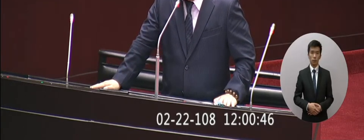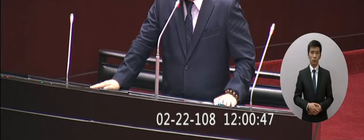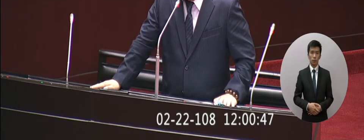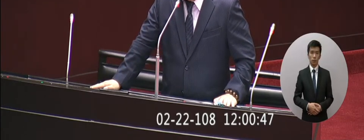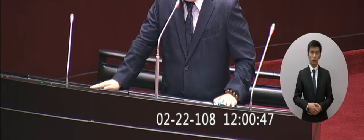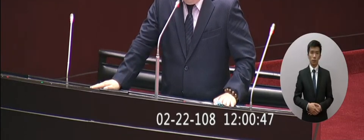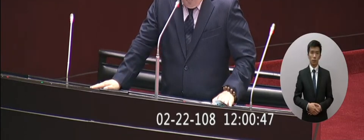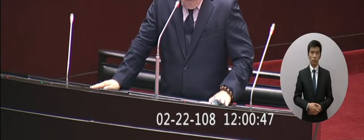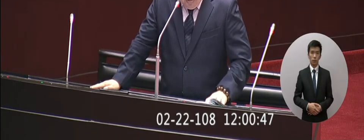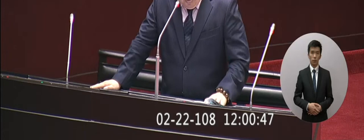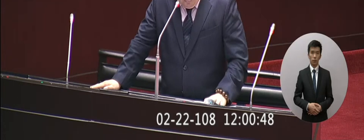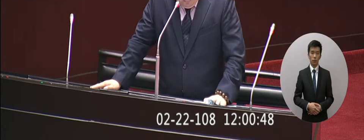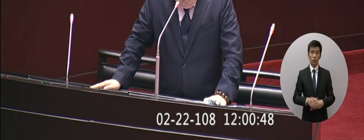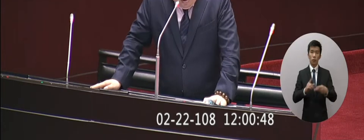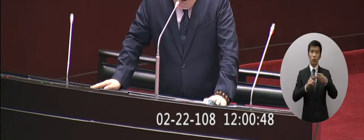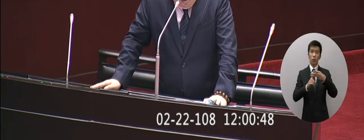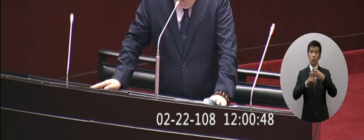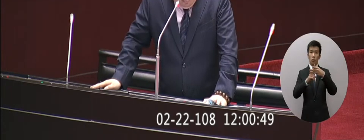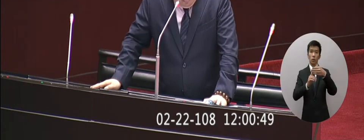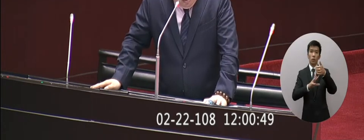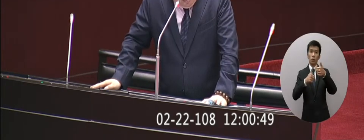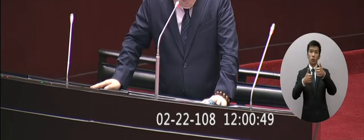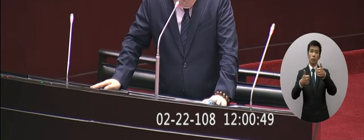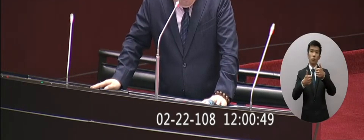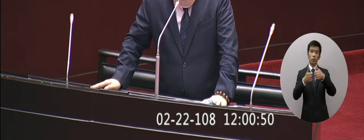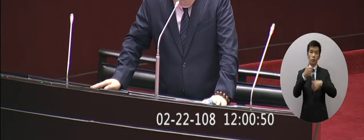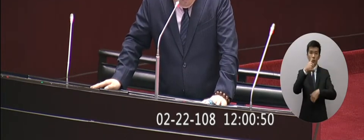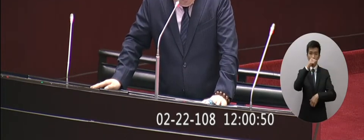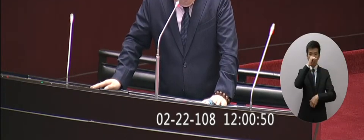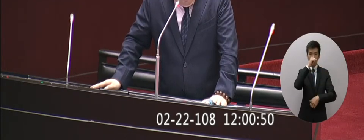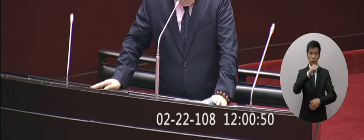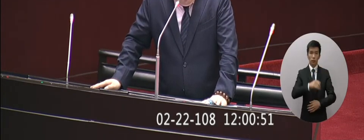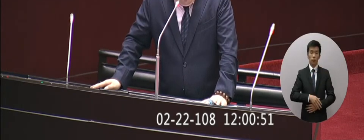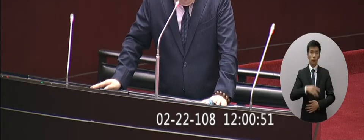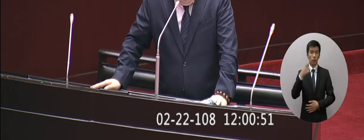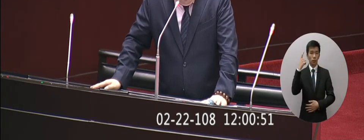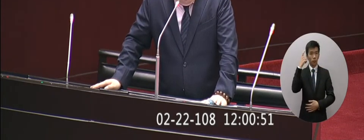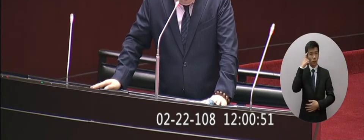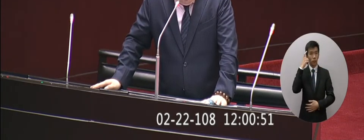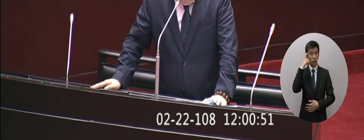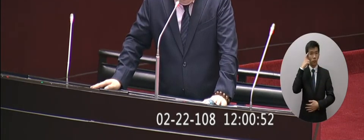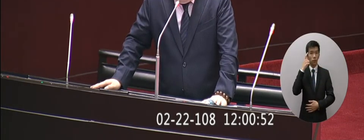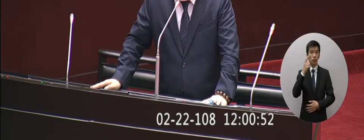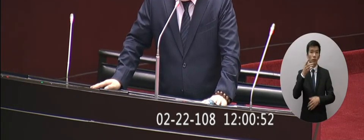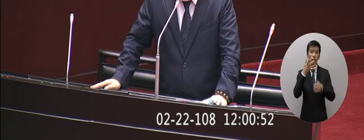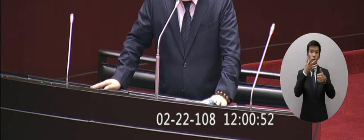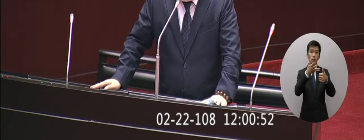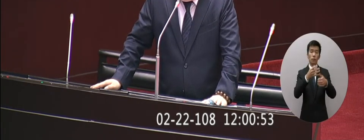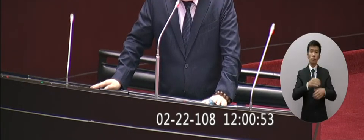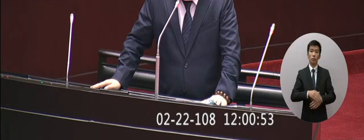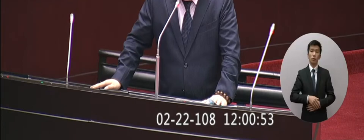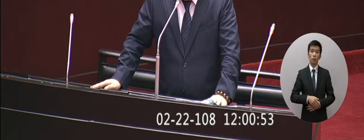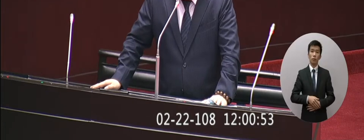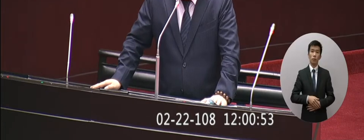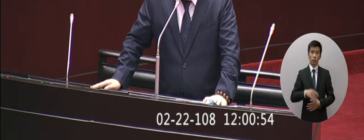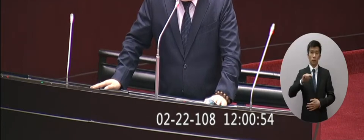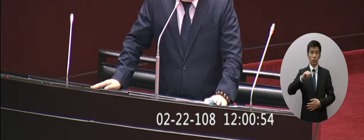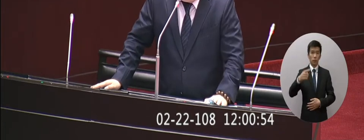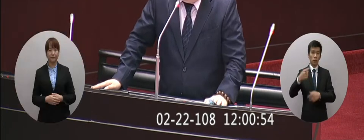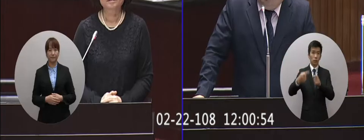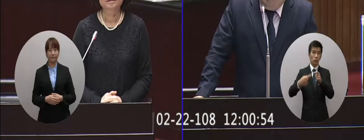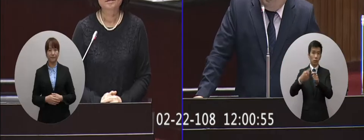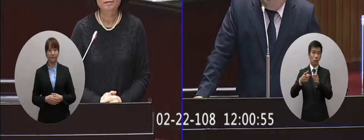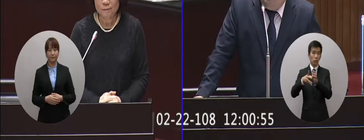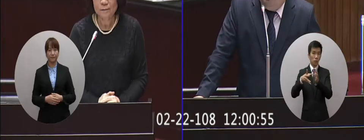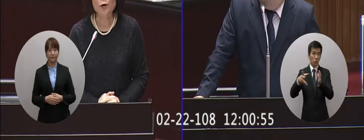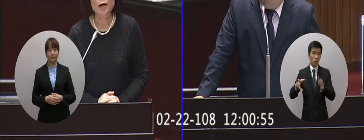蔡委员好。 主委好哈。主委我想哈，因为我知道说接下来这一年是叫做地方